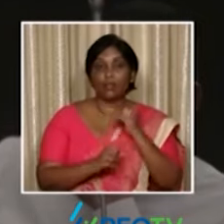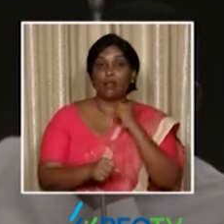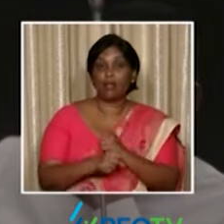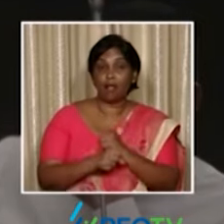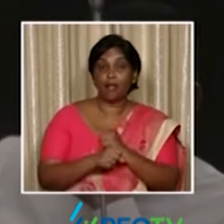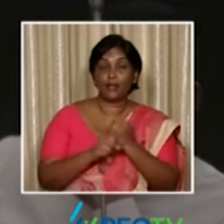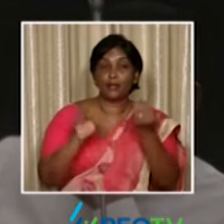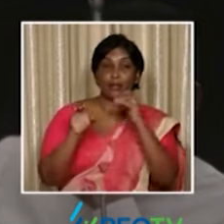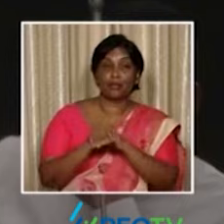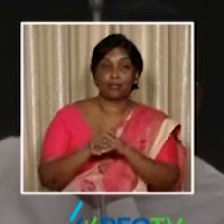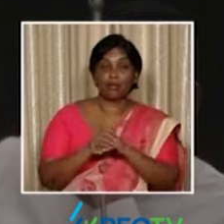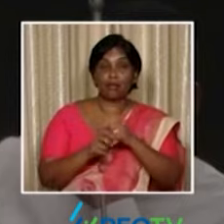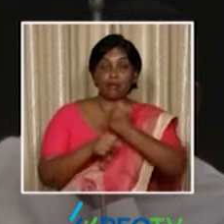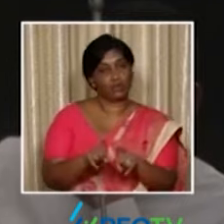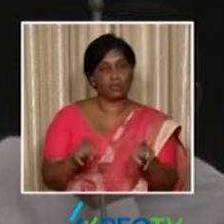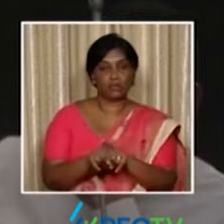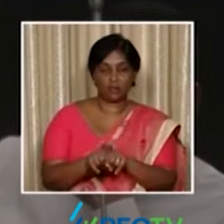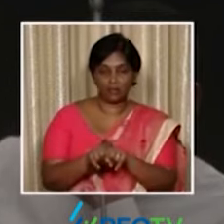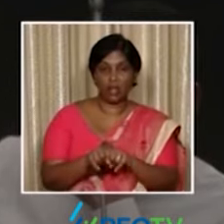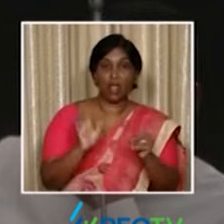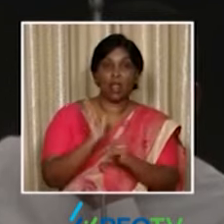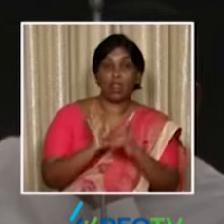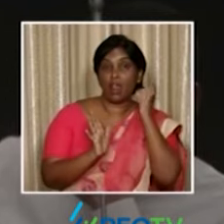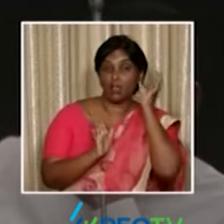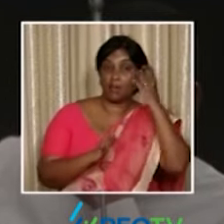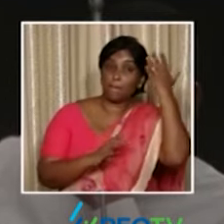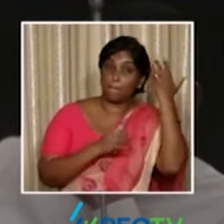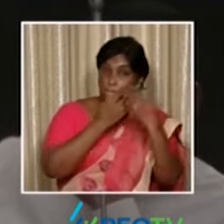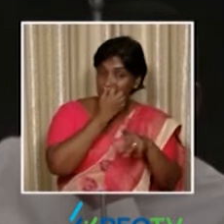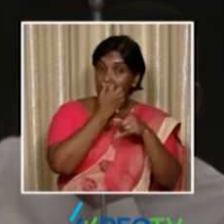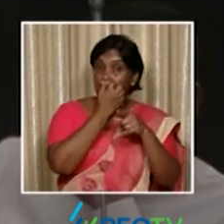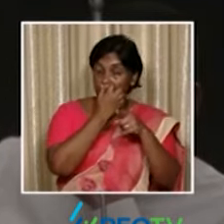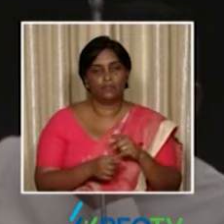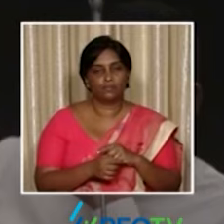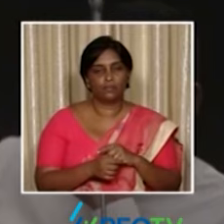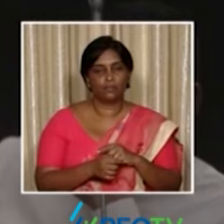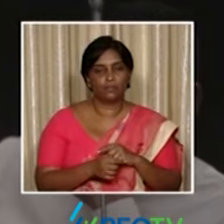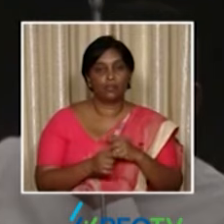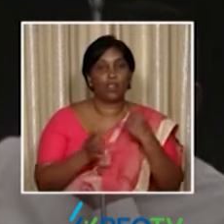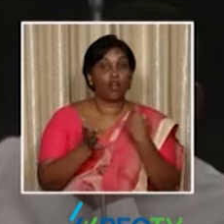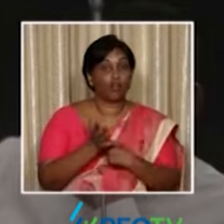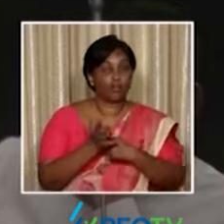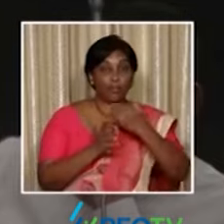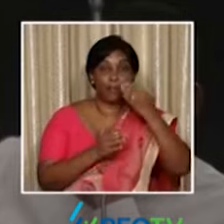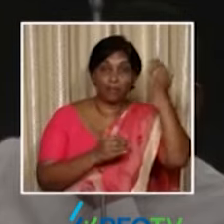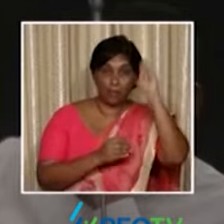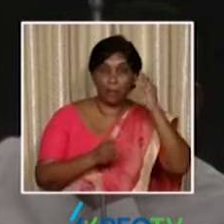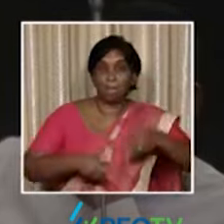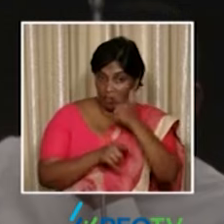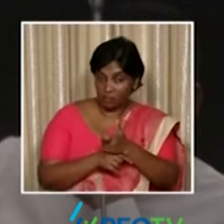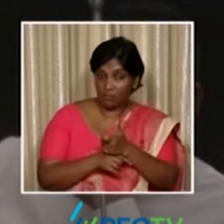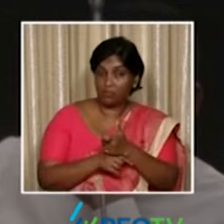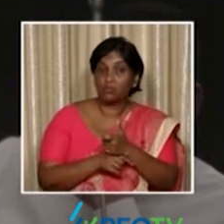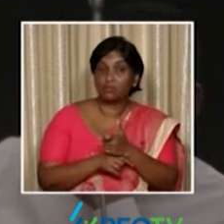ආණ්ඩුවෙන් ගියපුවාම ගාමි දිසානායක මැරුවේ මෙහෙමයි. ලලිත් ඇතුළත් මැරුවේ මුදල් මහත්මයා මැරුවේ මෙහෙමයි රොෂාන් රණසිංහවත් මහමග මරලා